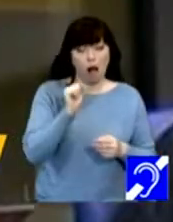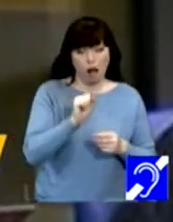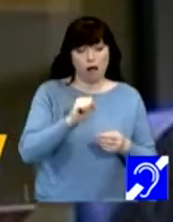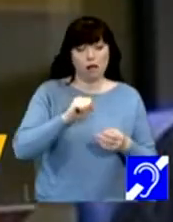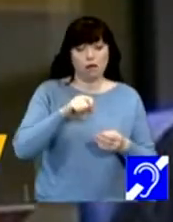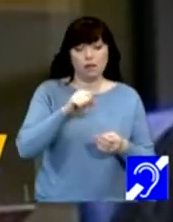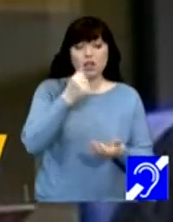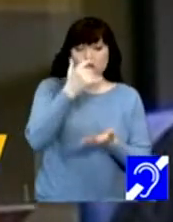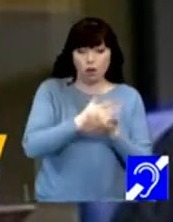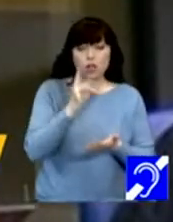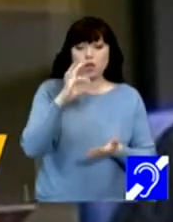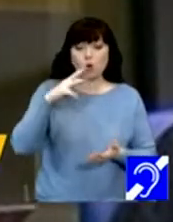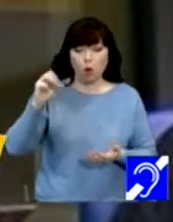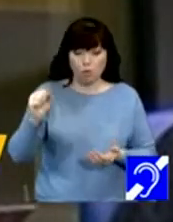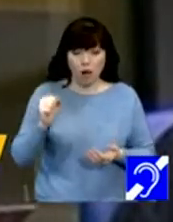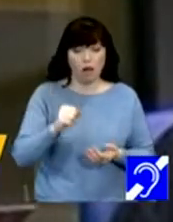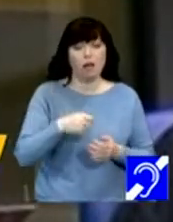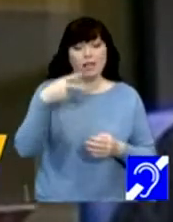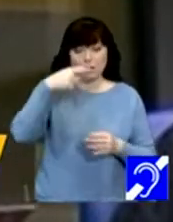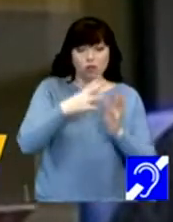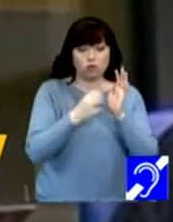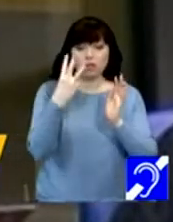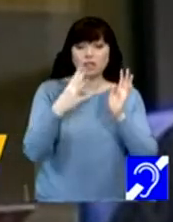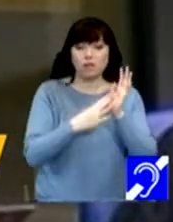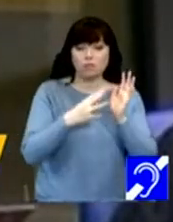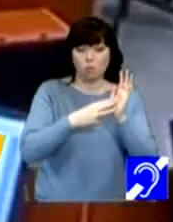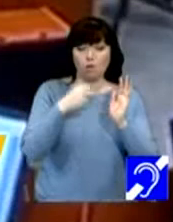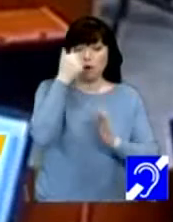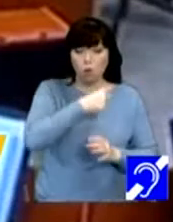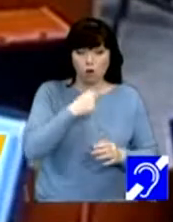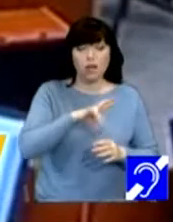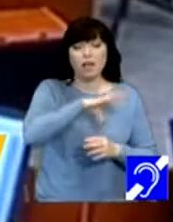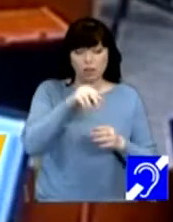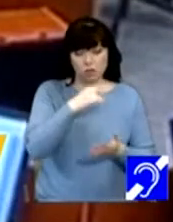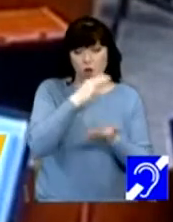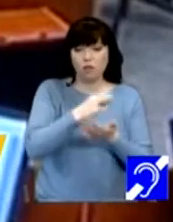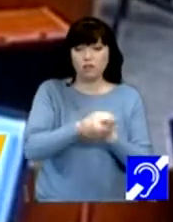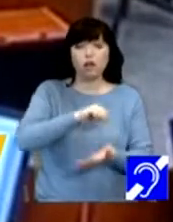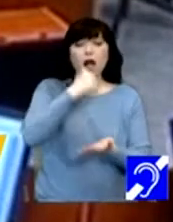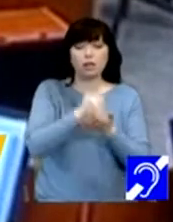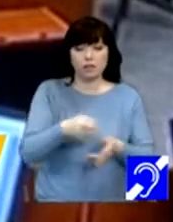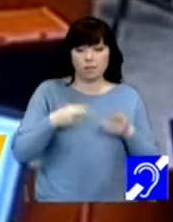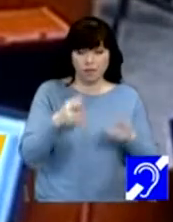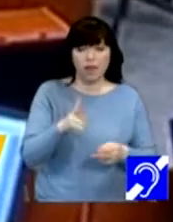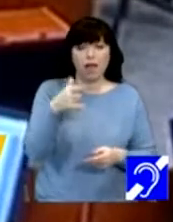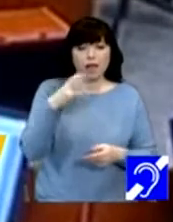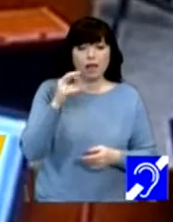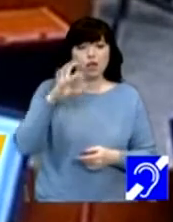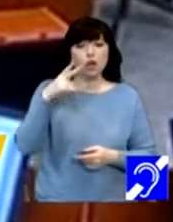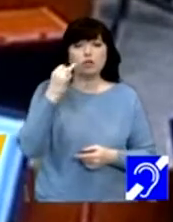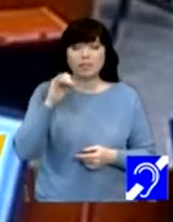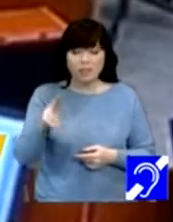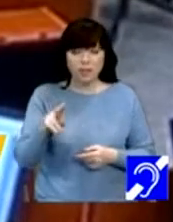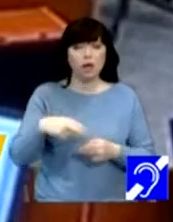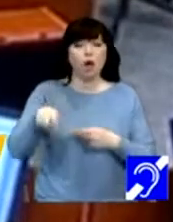din 1998, iar Tribunalul Internațional este responsabil pentru patru crime principale: genocid, crime împotriva